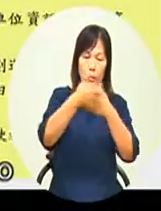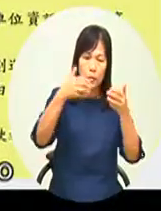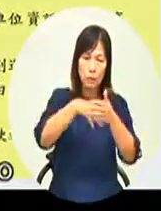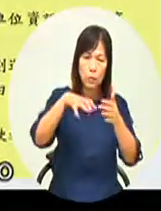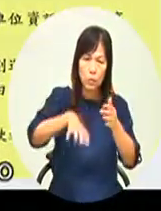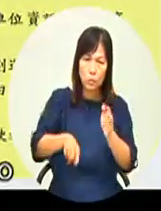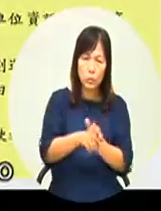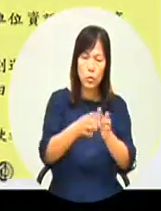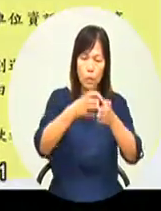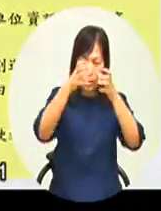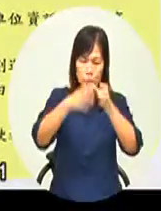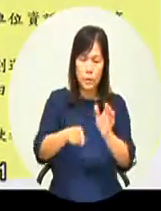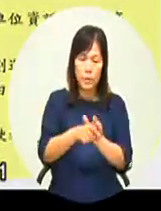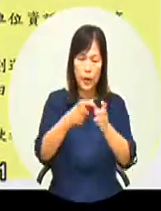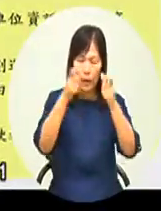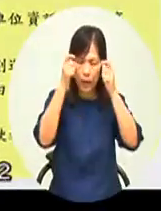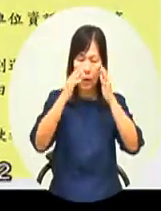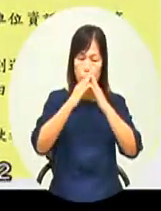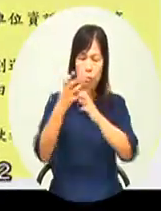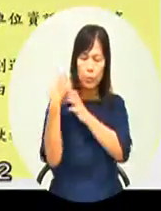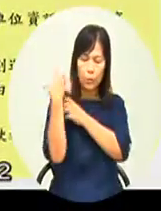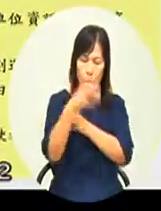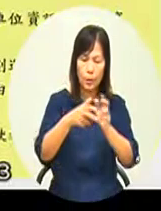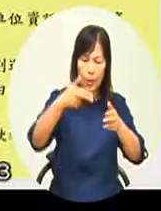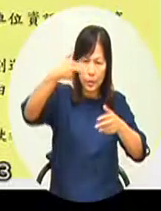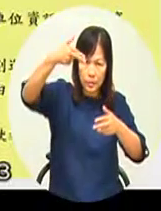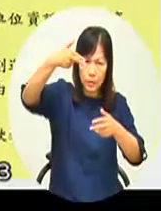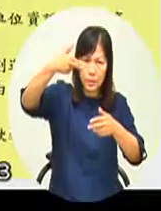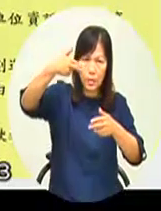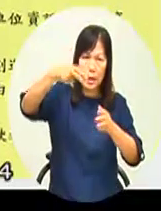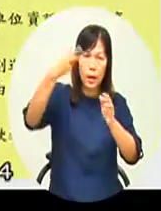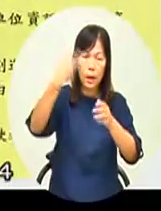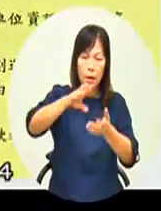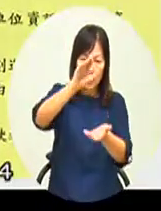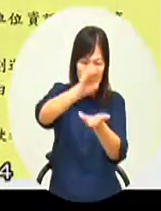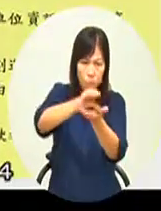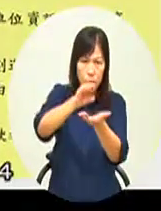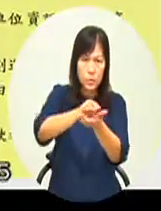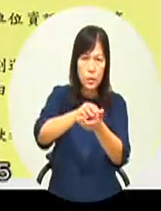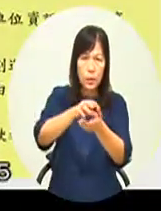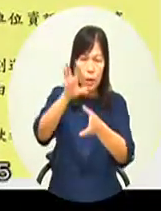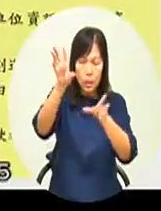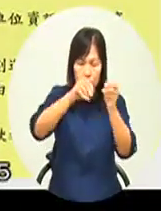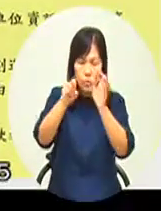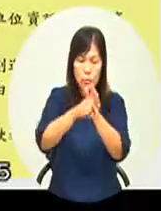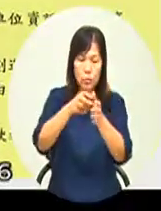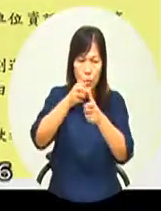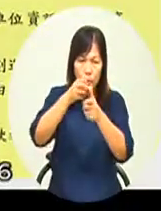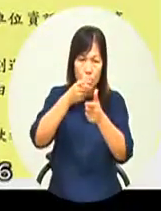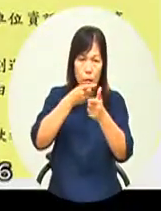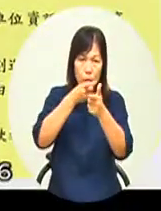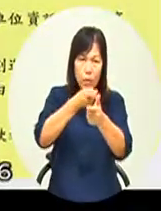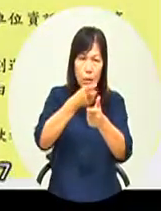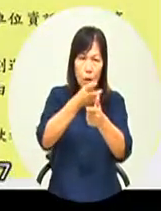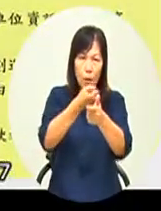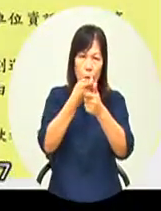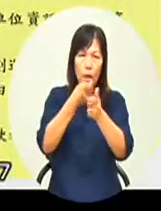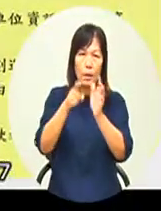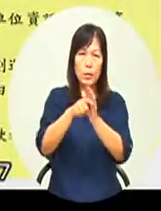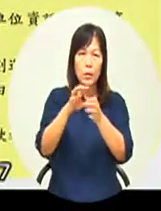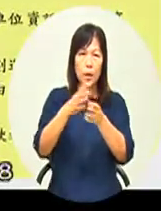理那个高雄市委外停车监视系统及停车资讯导引系统计划案哦，那这个计划案